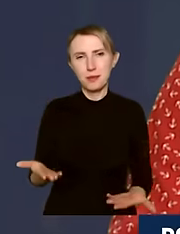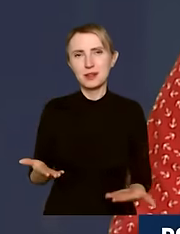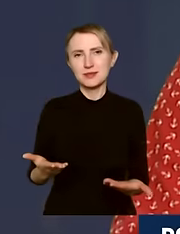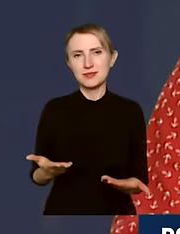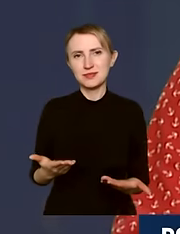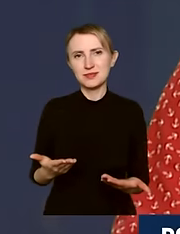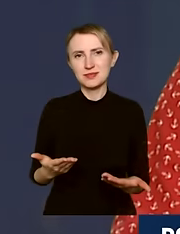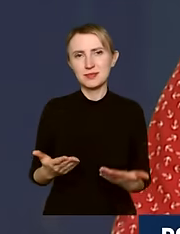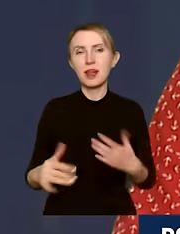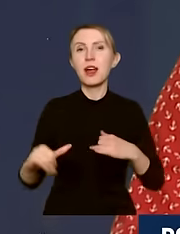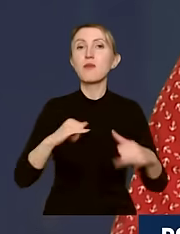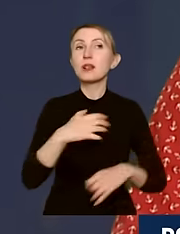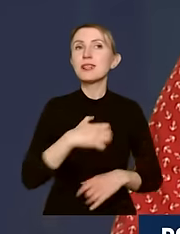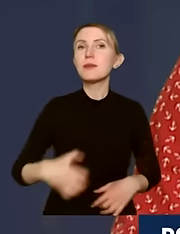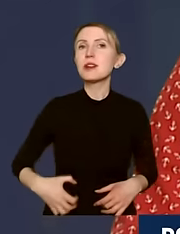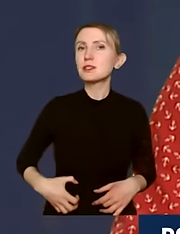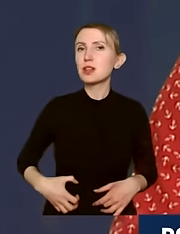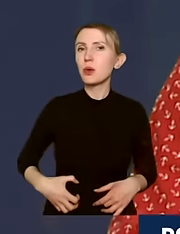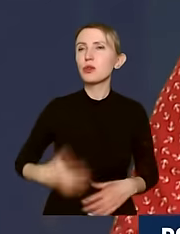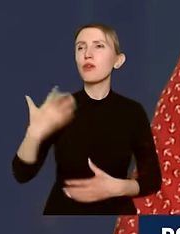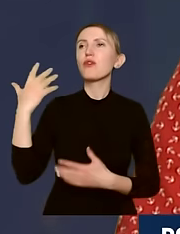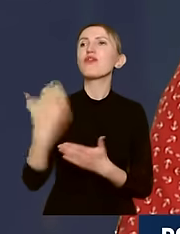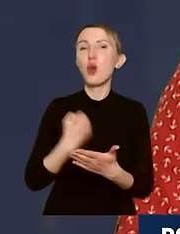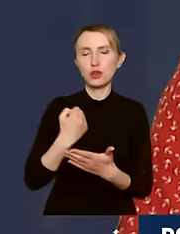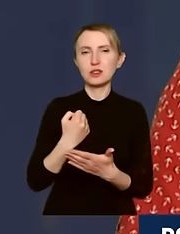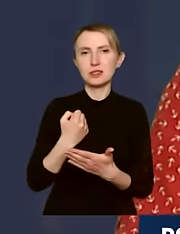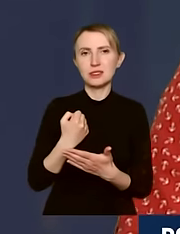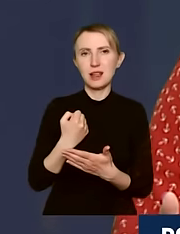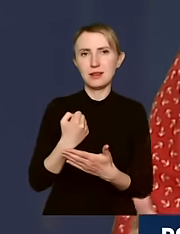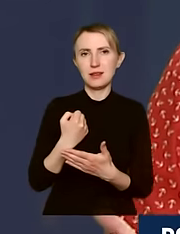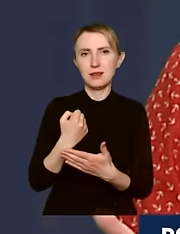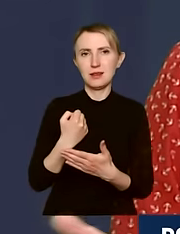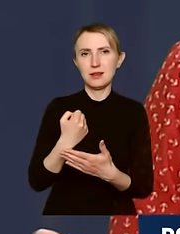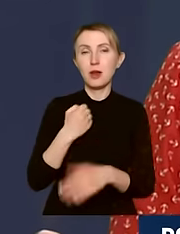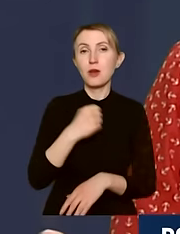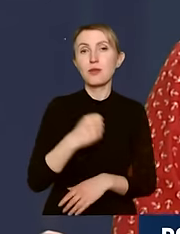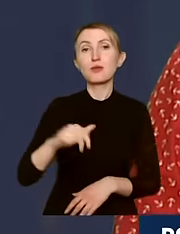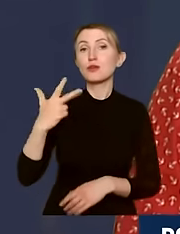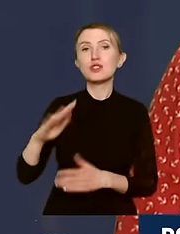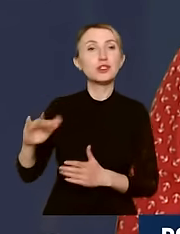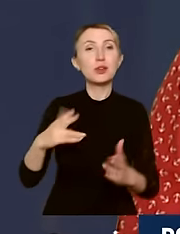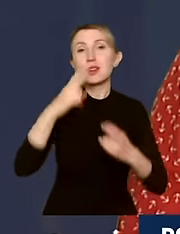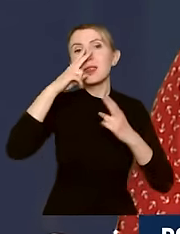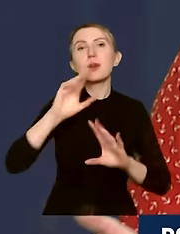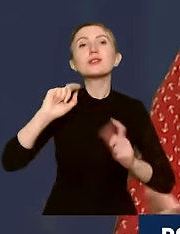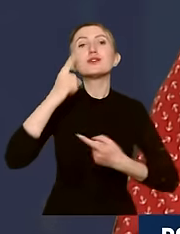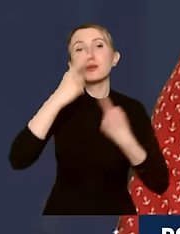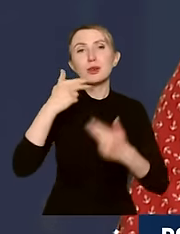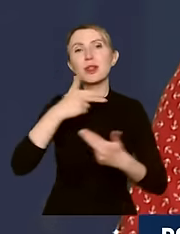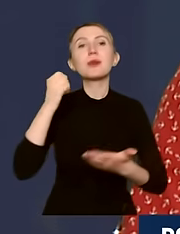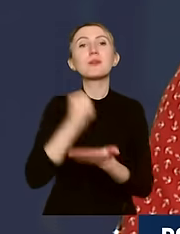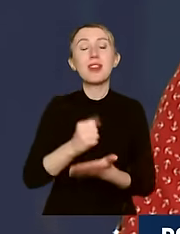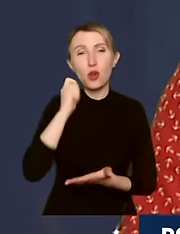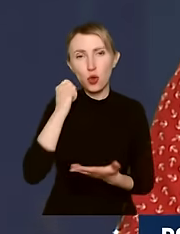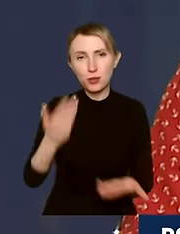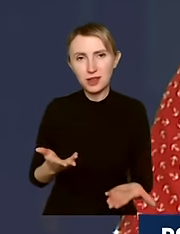ta władza marszałka została koniunkturalnie wykorzystana po to, żeby posłowie trzeciej drogi nie pokazali, co sądzą na temat praw kobiet i żeby